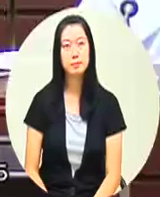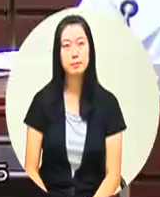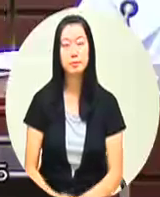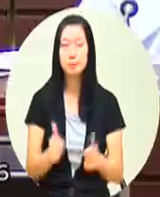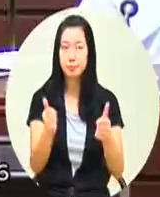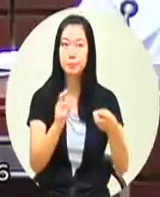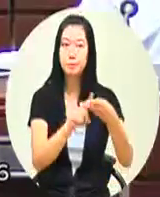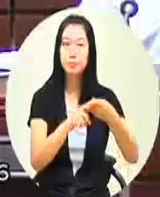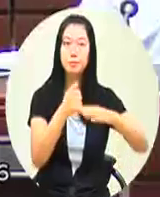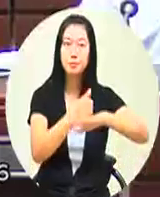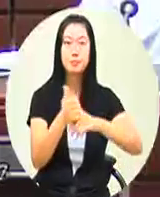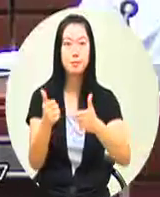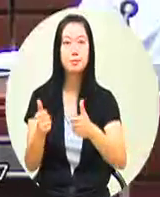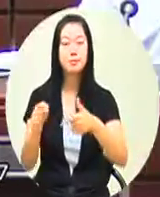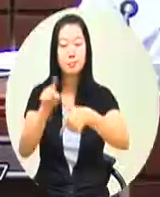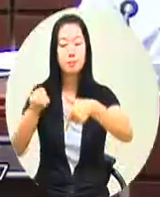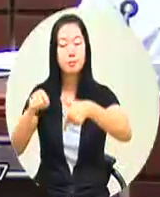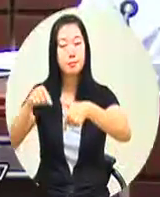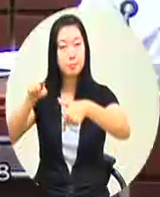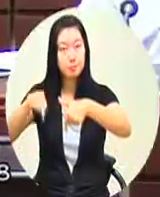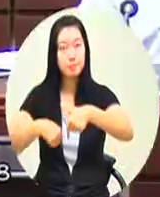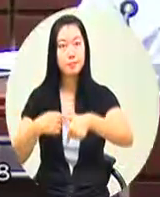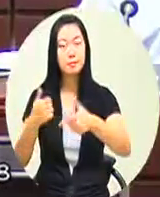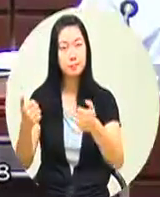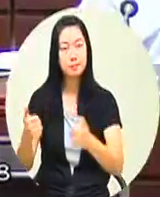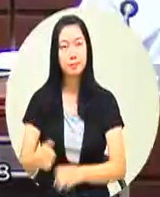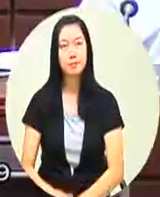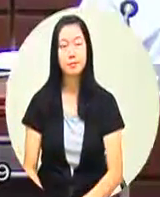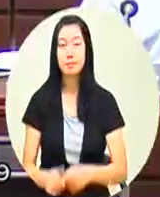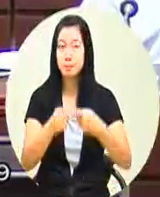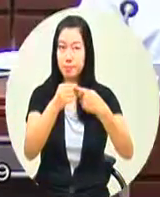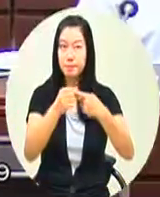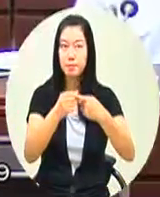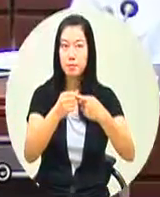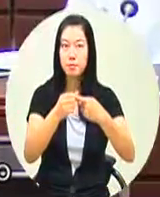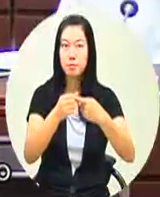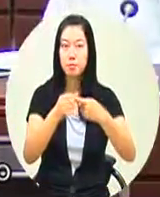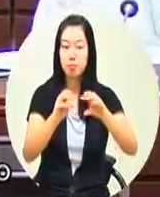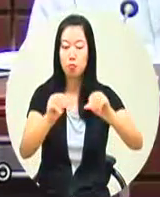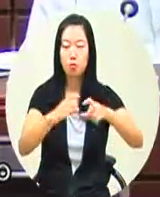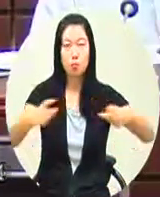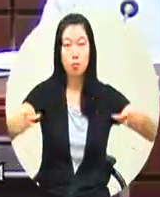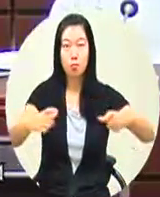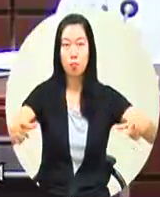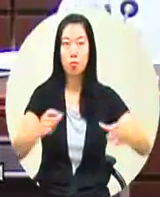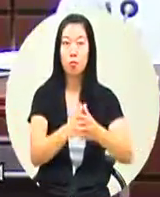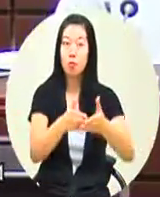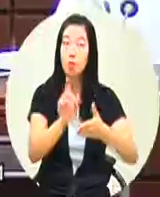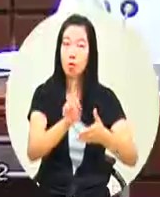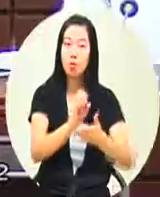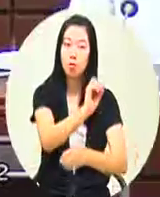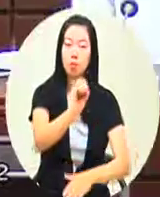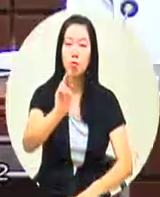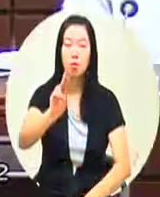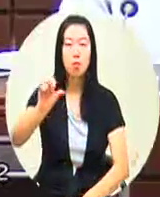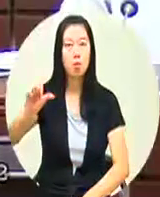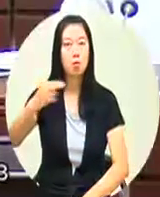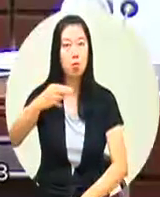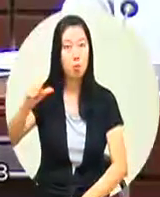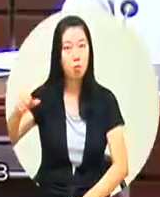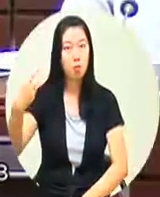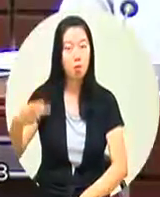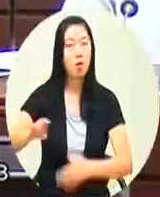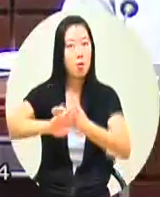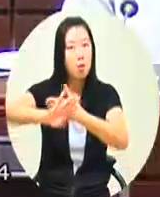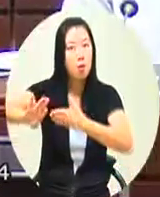谢主席，谢谢伊斯坦大议员。第一个它必须的面积呢要有0.5公顷，那么它也有一条另外的道